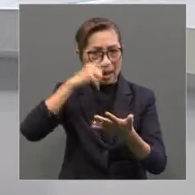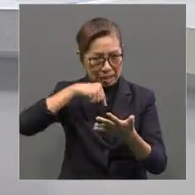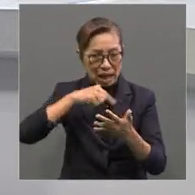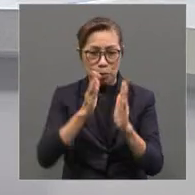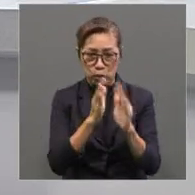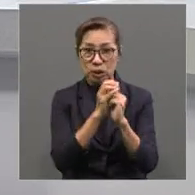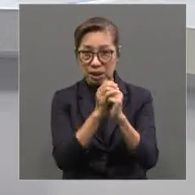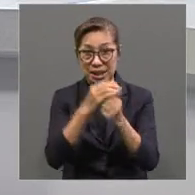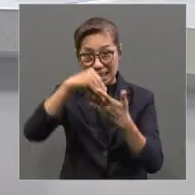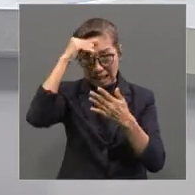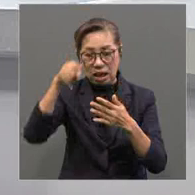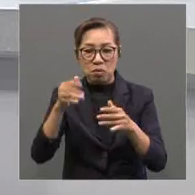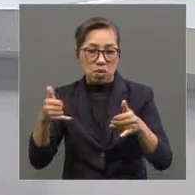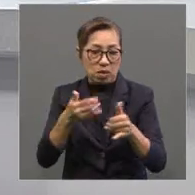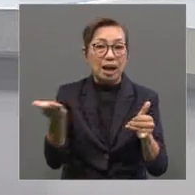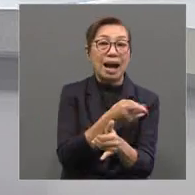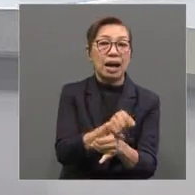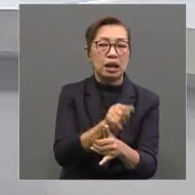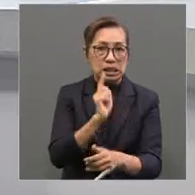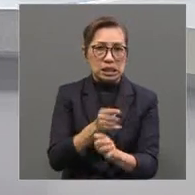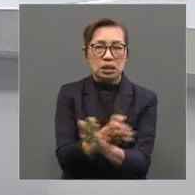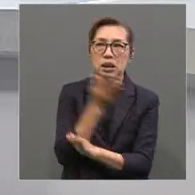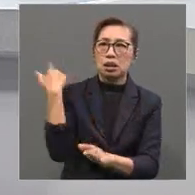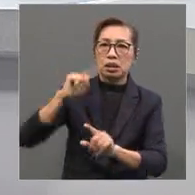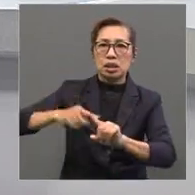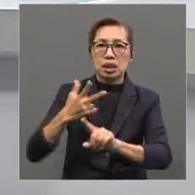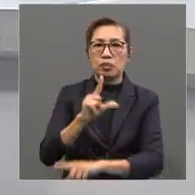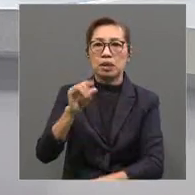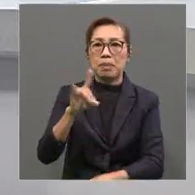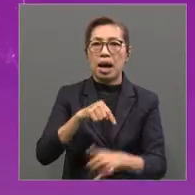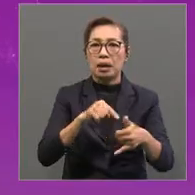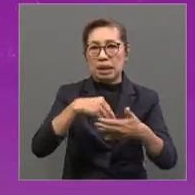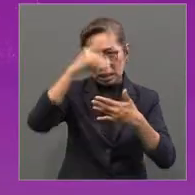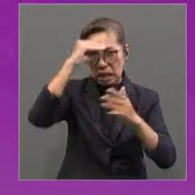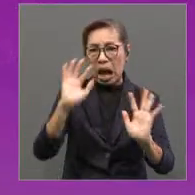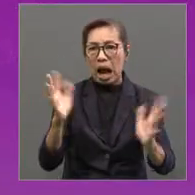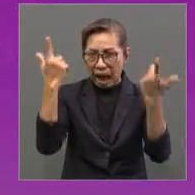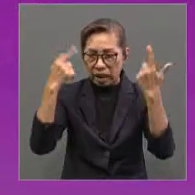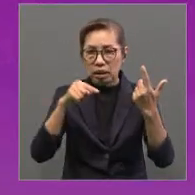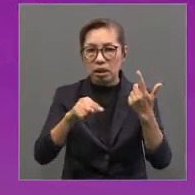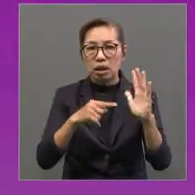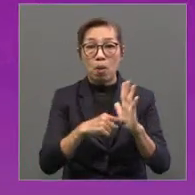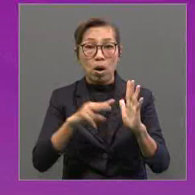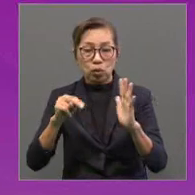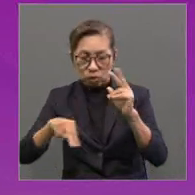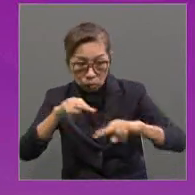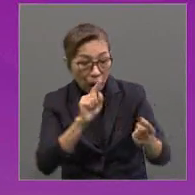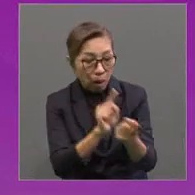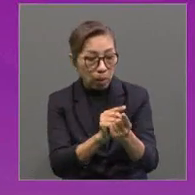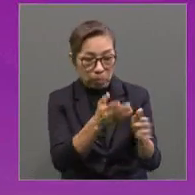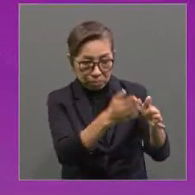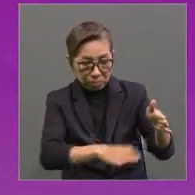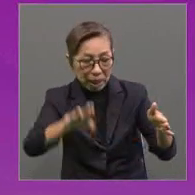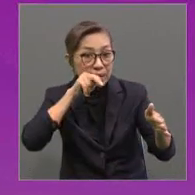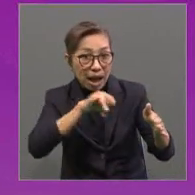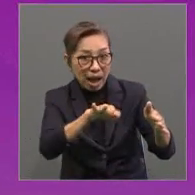ยนักศึกษาคนนี้เนี่ยหายตัวไปตั้งแต่เมื่อวันที่28มีนาคมจากนั้นก็พบร่างที่ร่องน้ำในจังหวัดนนทบุรีนะครับสอบสวนเนี่ยพ